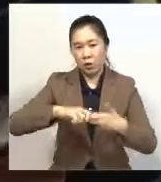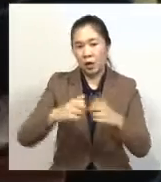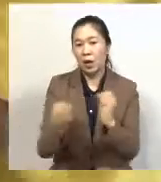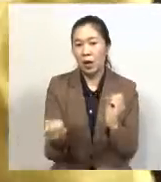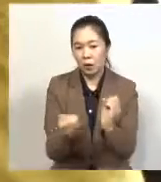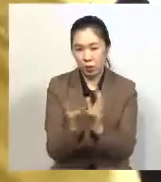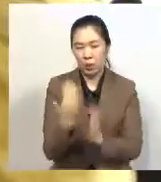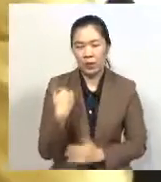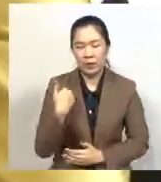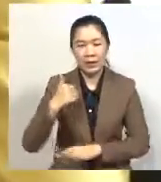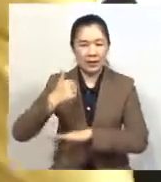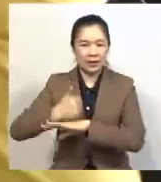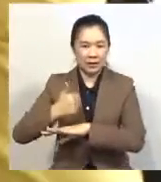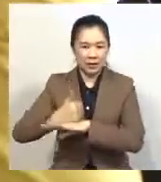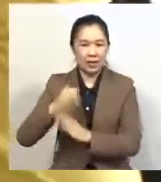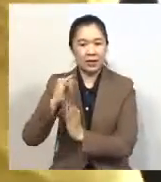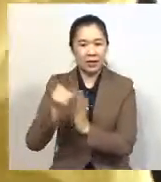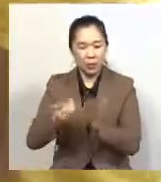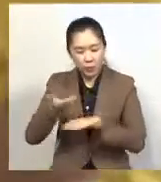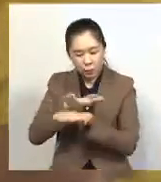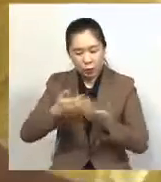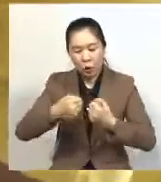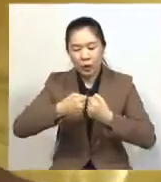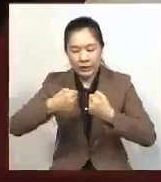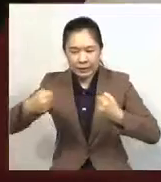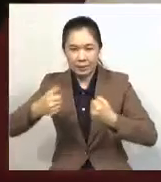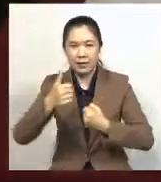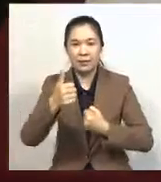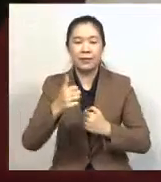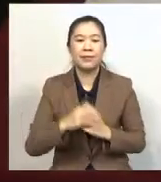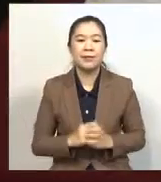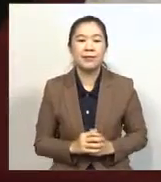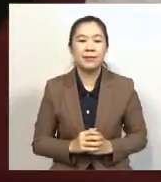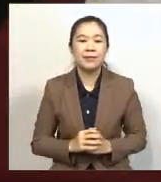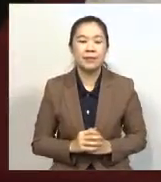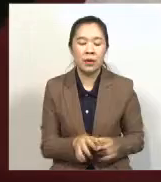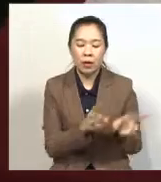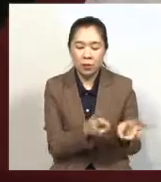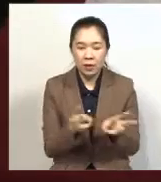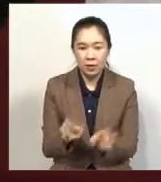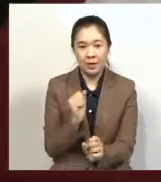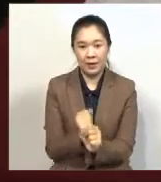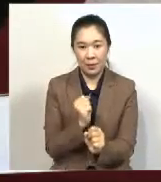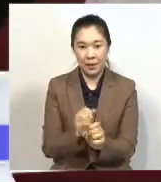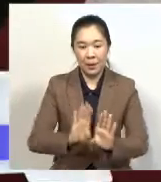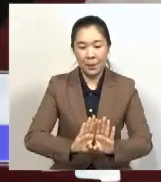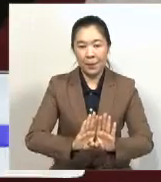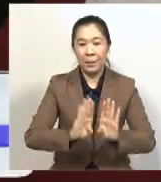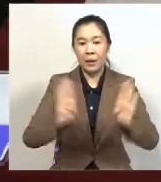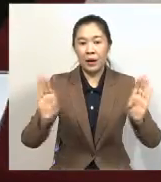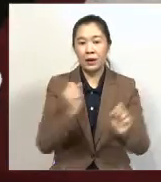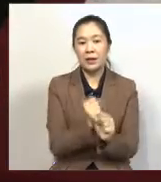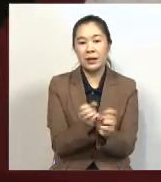างจังหวัดก็จะพิจารณาขยายวันต่อไปค่ะ ในการดำเนินงานเนี่ยเราเปิดครัวมาตั้งแ